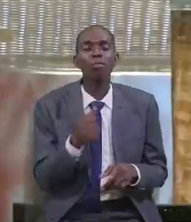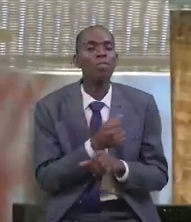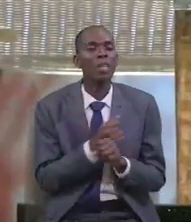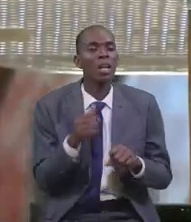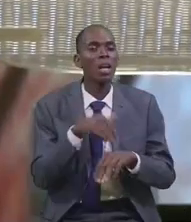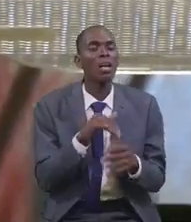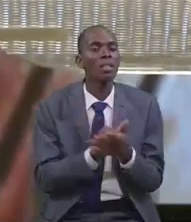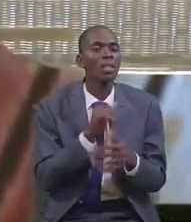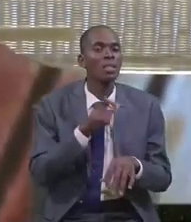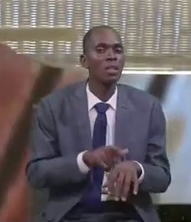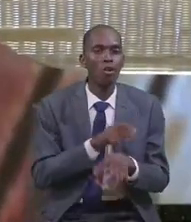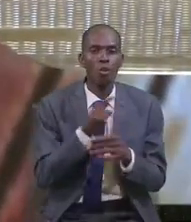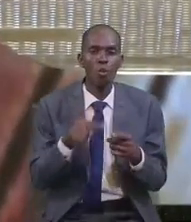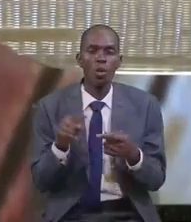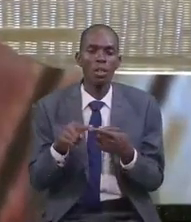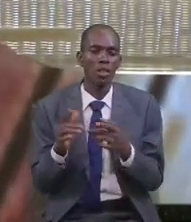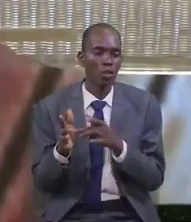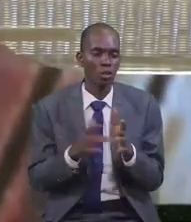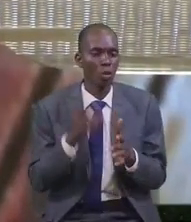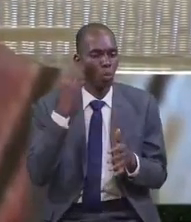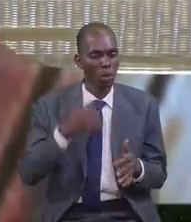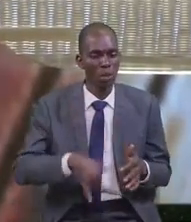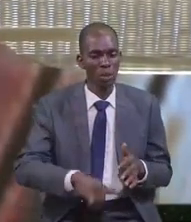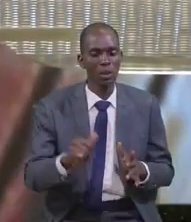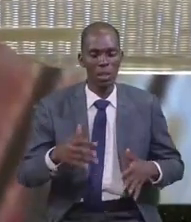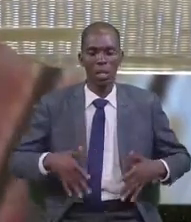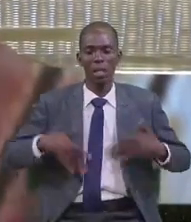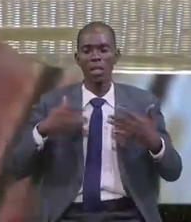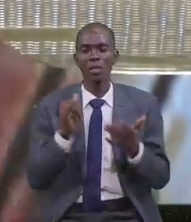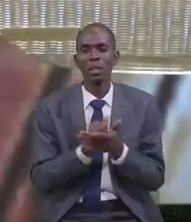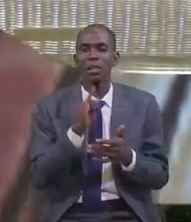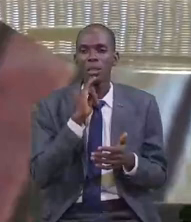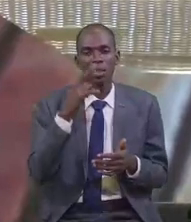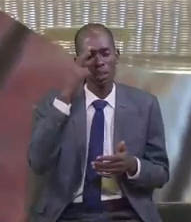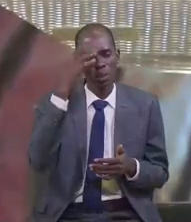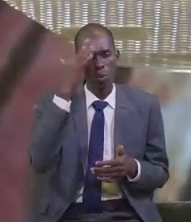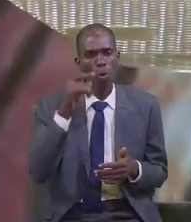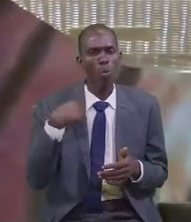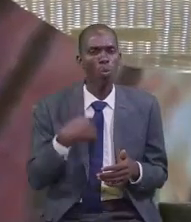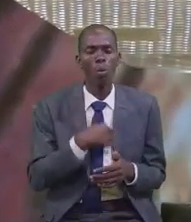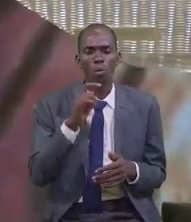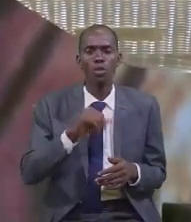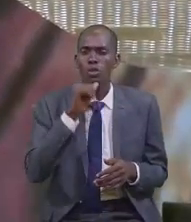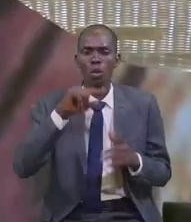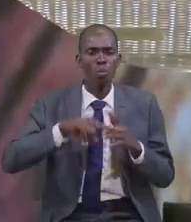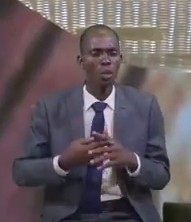l'époque où Jésus était vivant. C'est pourquoi nous ne devons pas briser